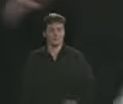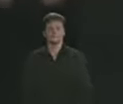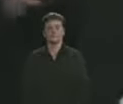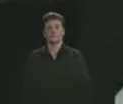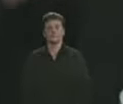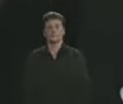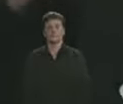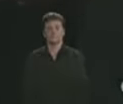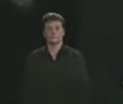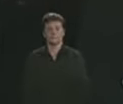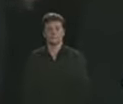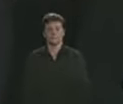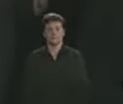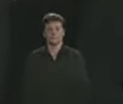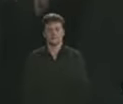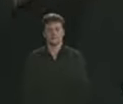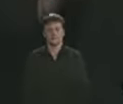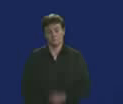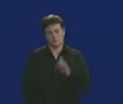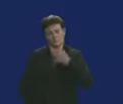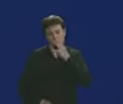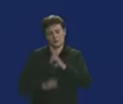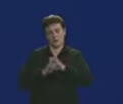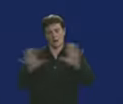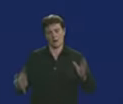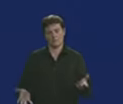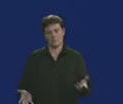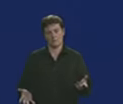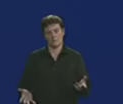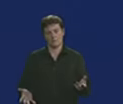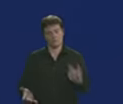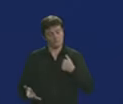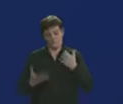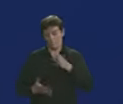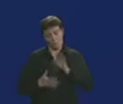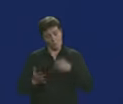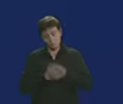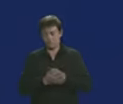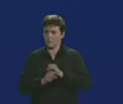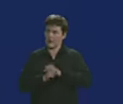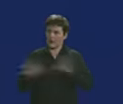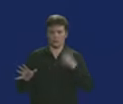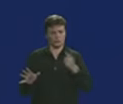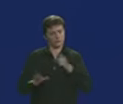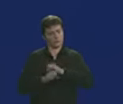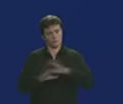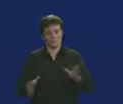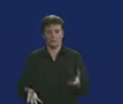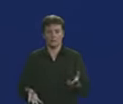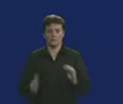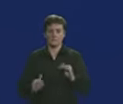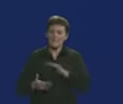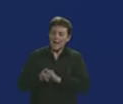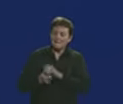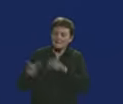Dans le même temps, que les choses soient claires, et je veux aller jusqu'au bout de la transparence avec vous, même si certains de mes